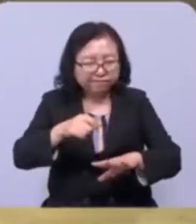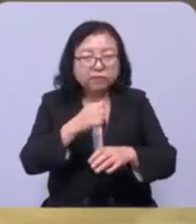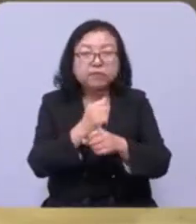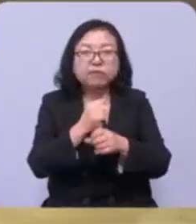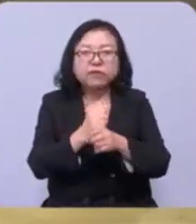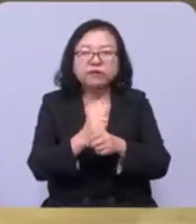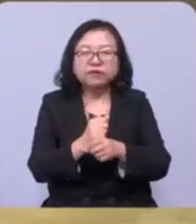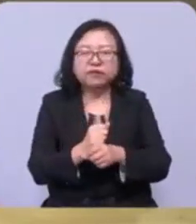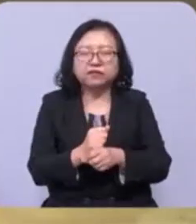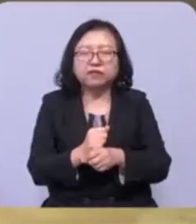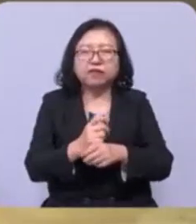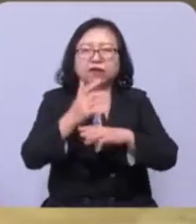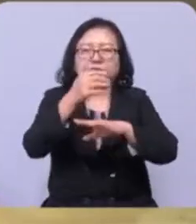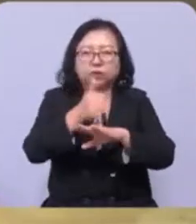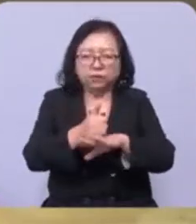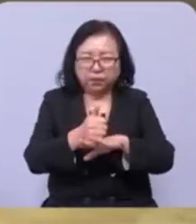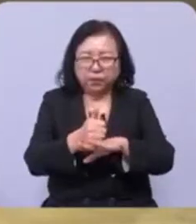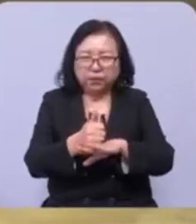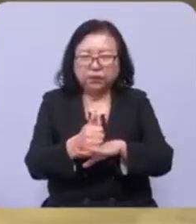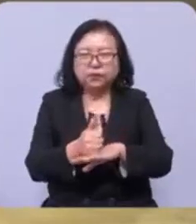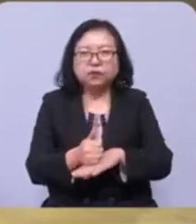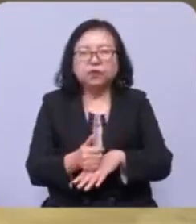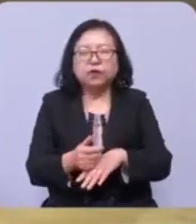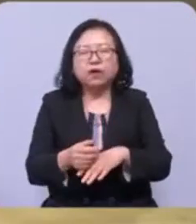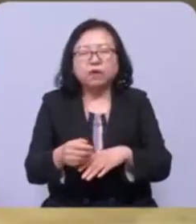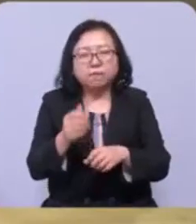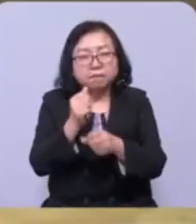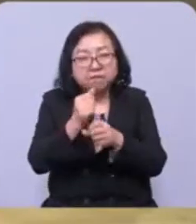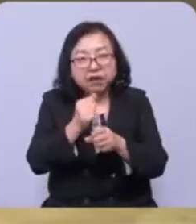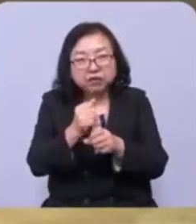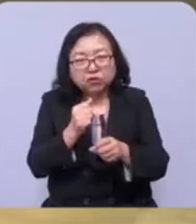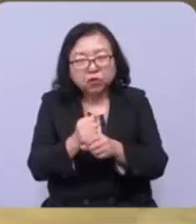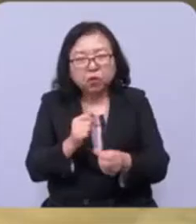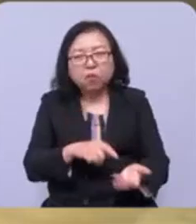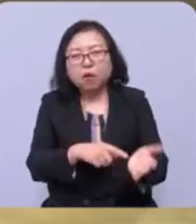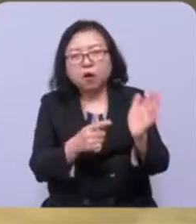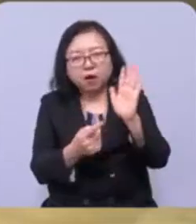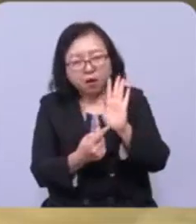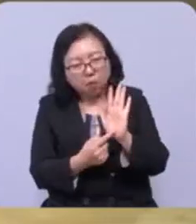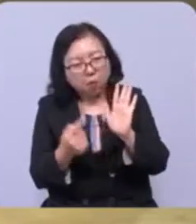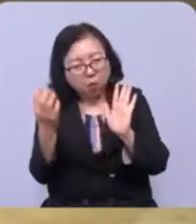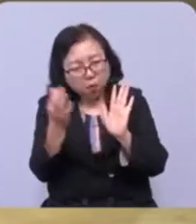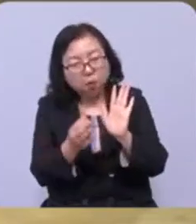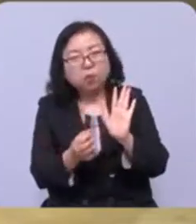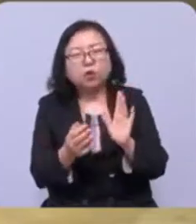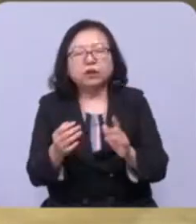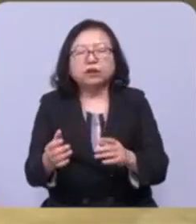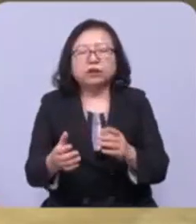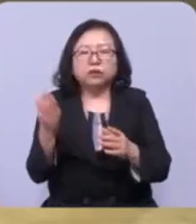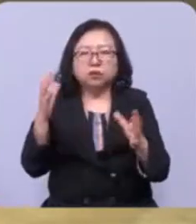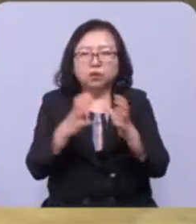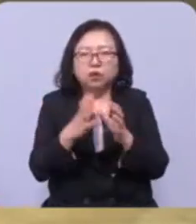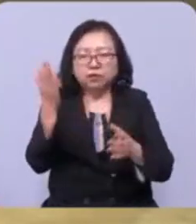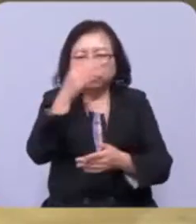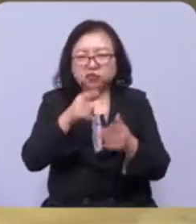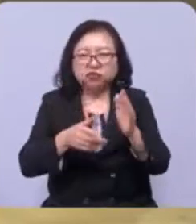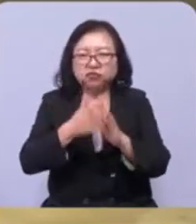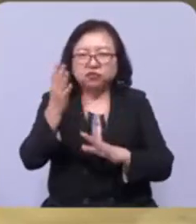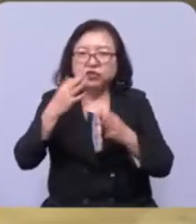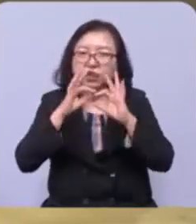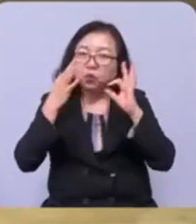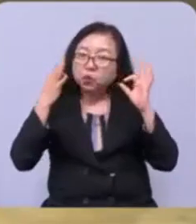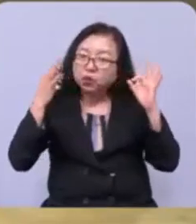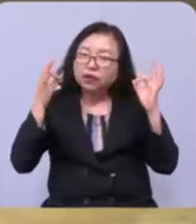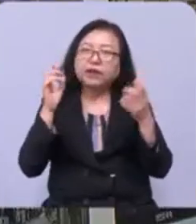부드럽고 좀 포용력 있는 그런 작품들이 된다는지 그런 모습들을 보면서 통합 청주시가 노력해온 것들을 좀